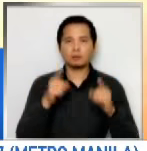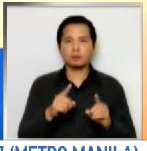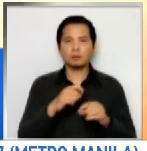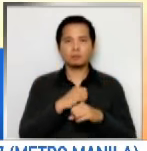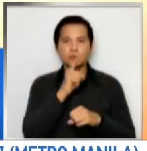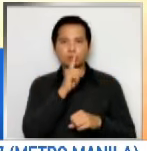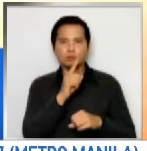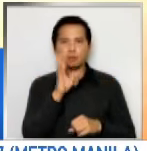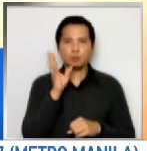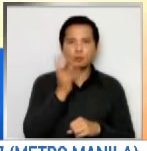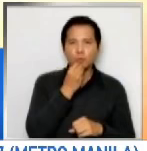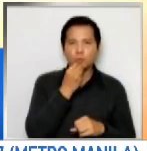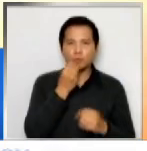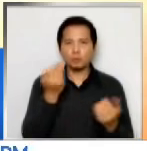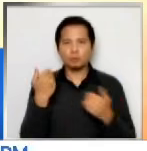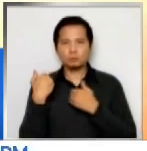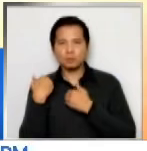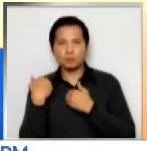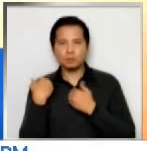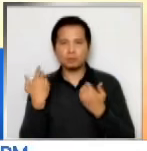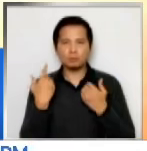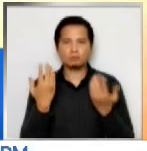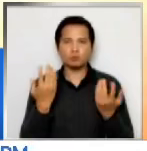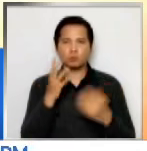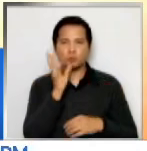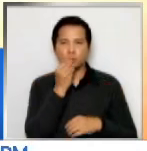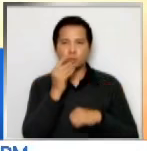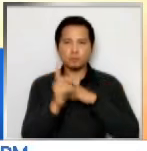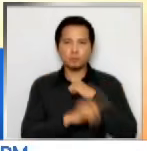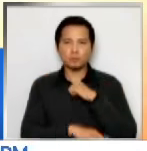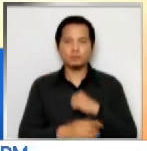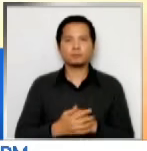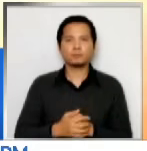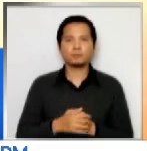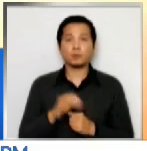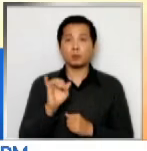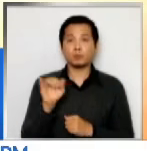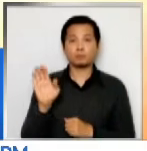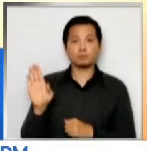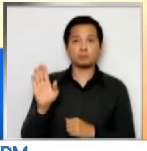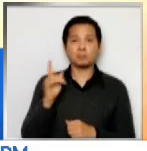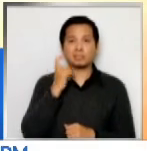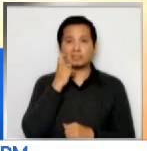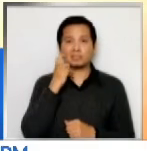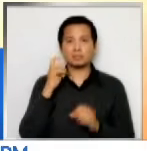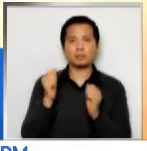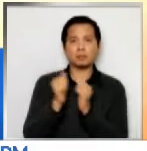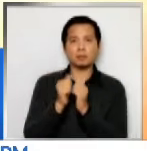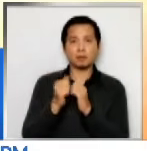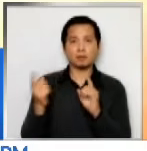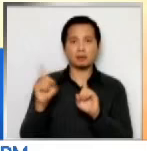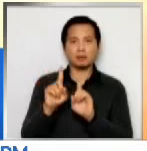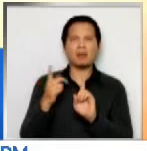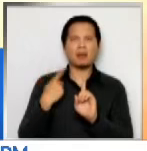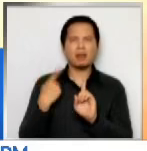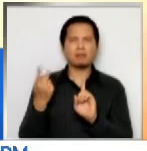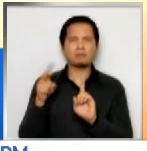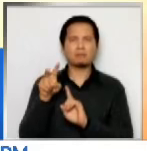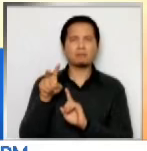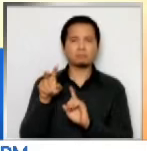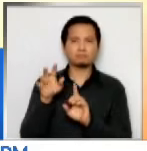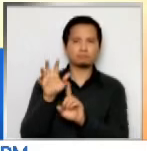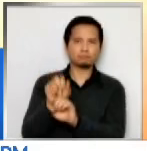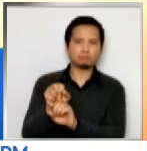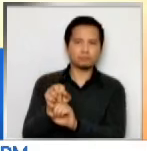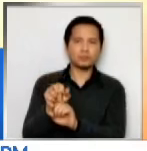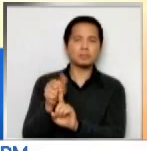yung sanhi. Tsaka madali lang naman, attorney, di ba, yung mga kasamahan na binabanggit nyo, meron naman ding ibang mga nahuli na pwedeng magpatunay dun sa